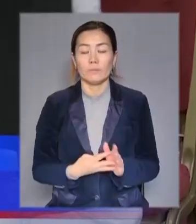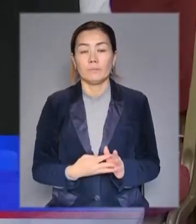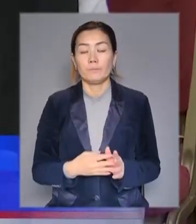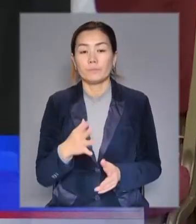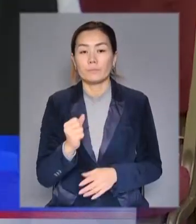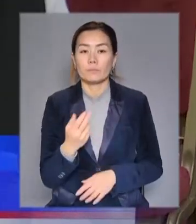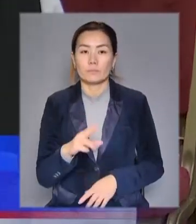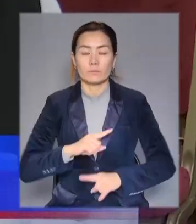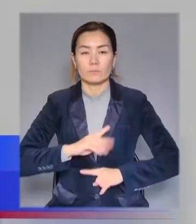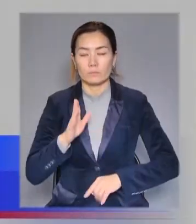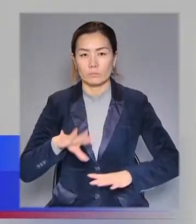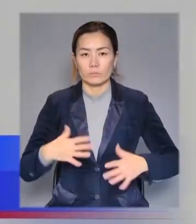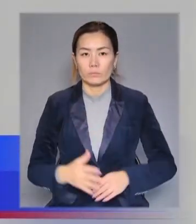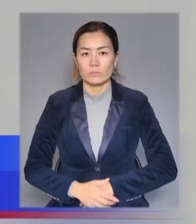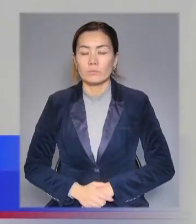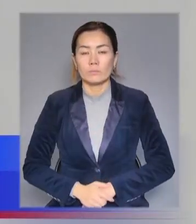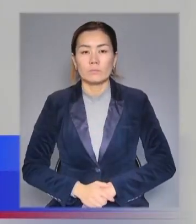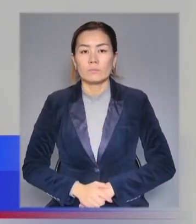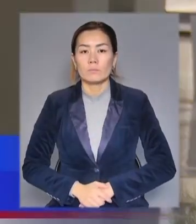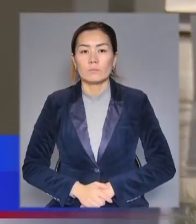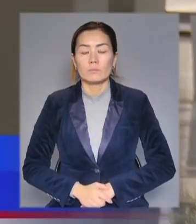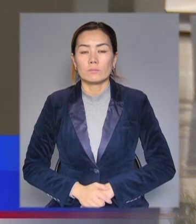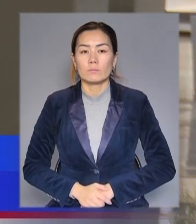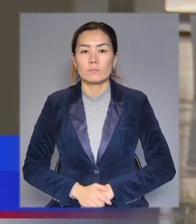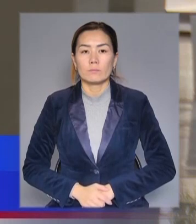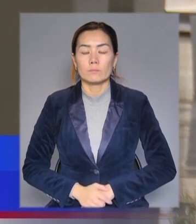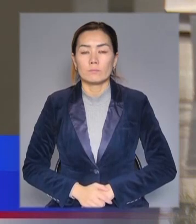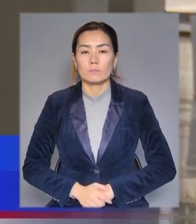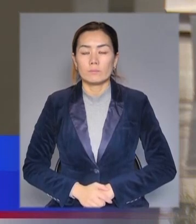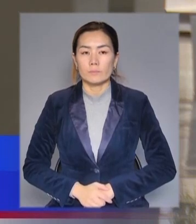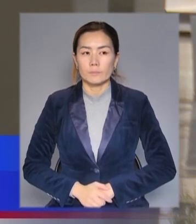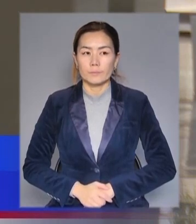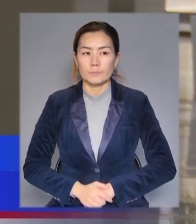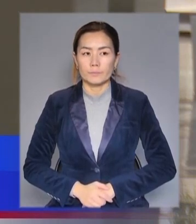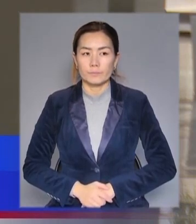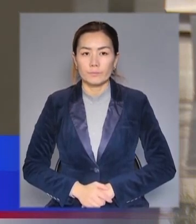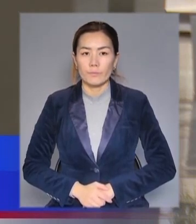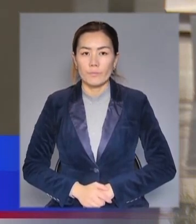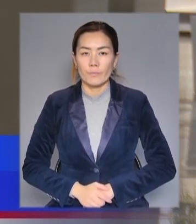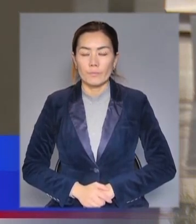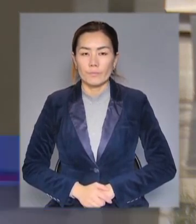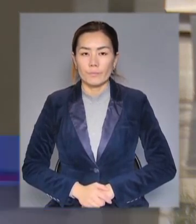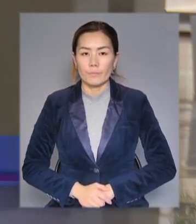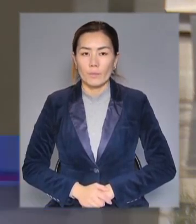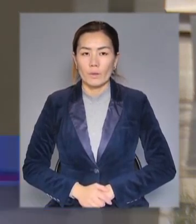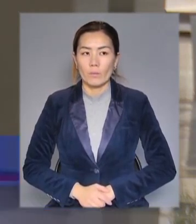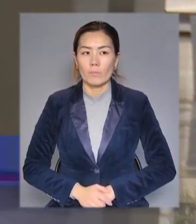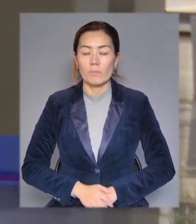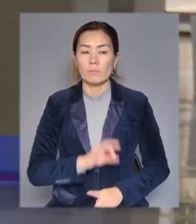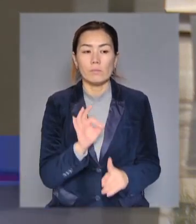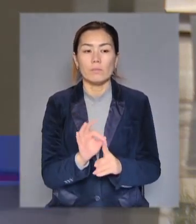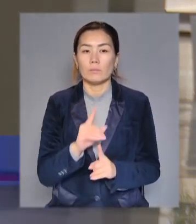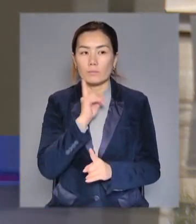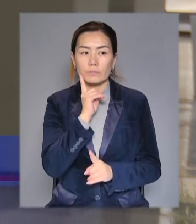наурызда өтетін ақтық сынға дайындалады. Цель этого мероприятия – это развитие девушек. Жобаның